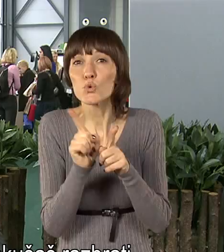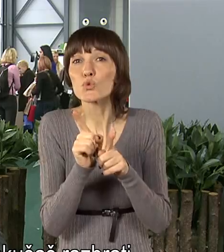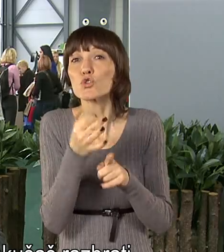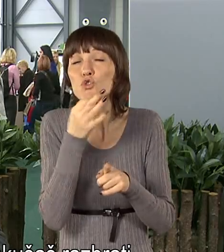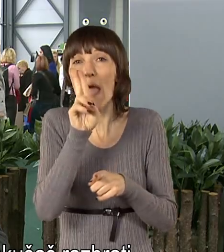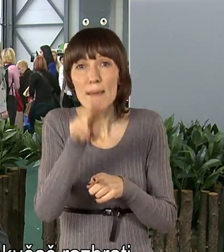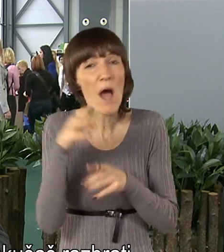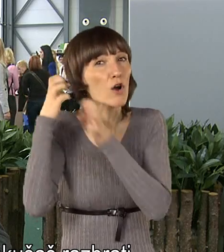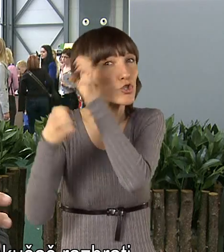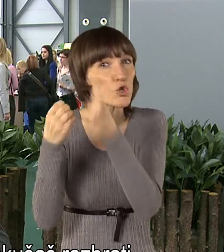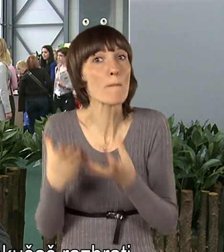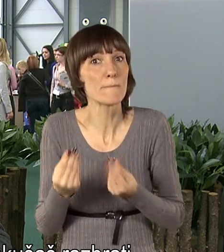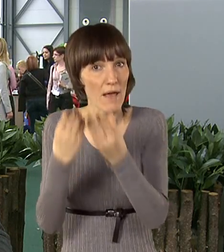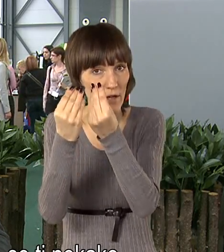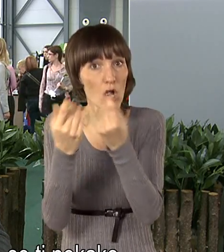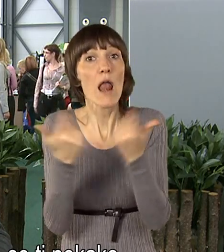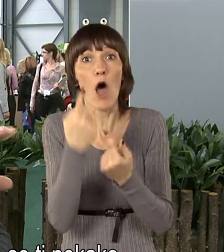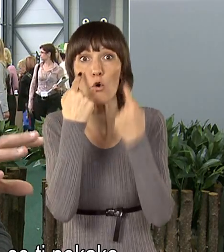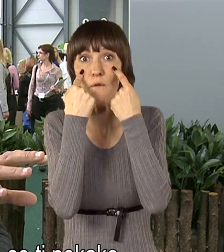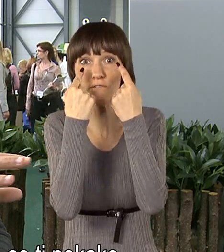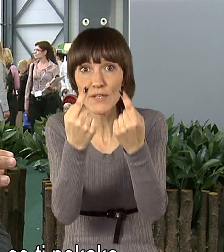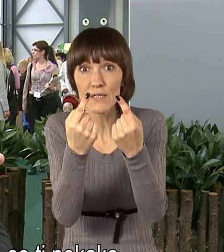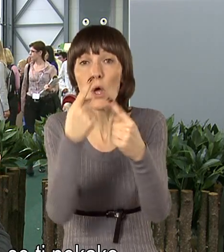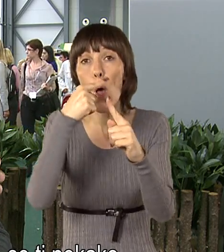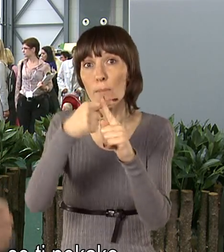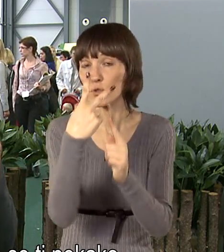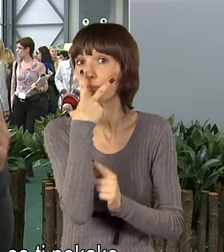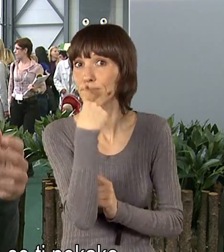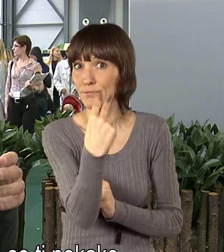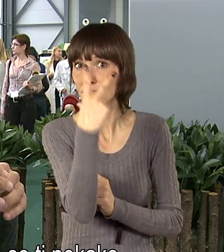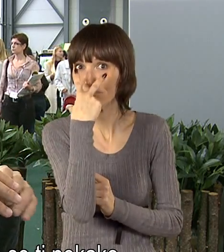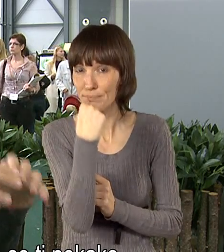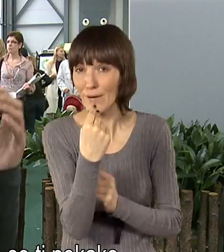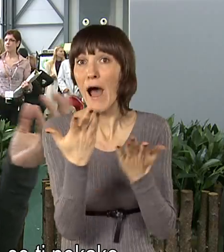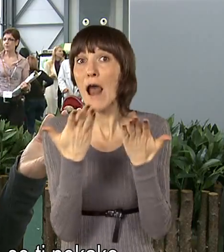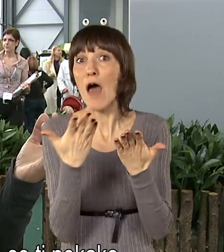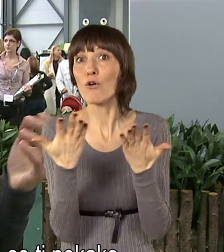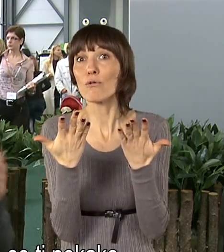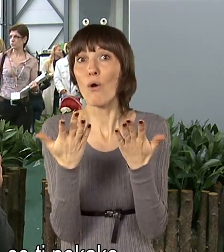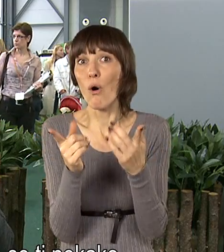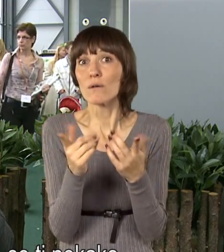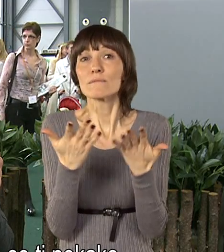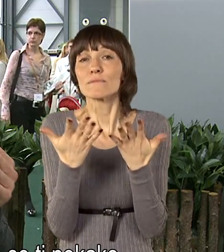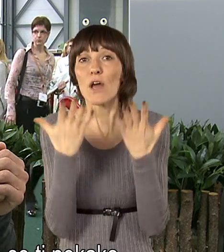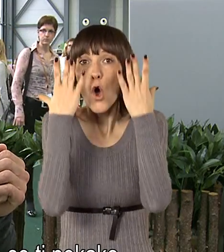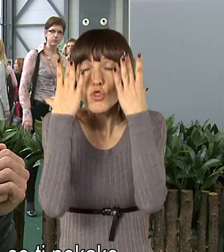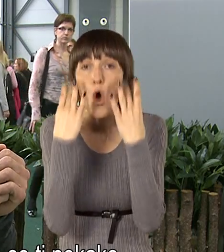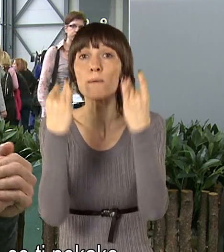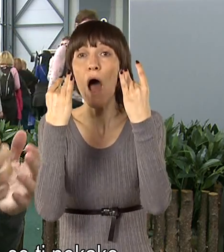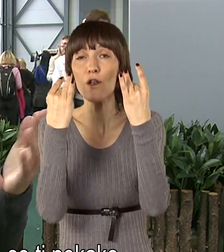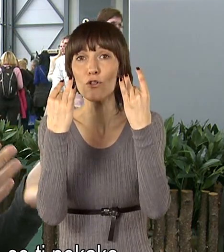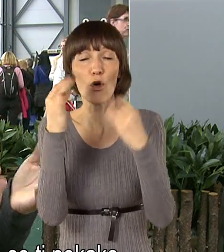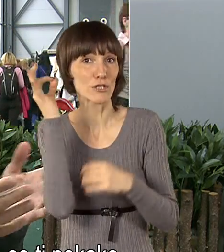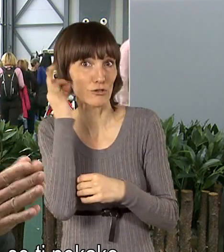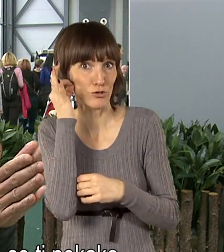s tistega malo, kar slišiš, ne, in s tem, kar vidiš, nekako se ti zgodba,